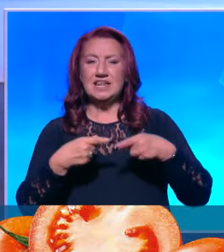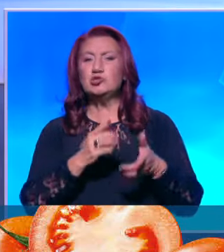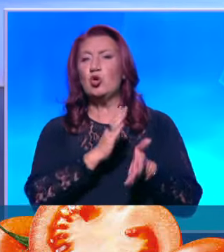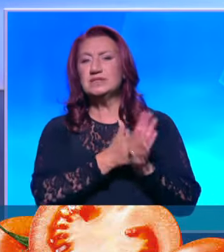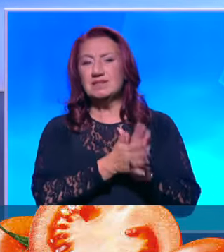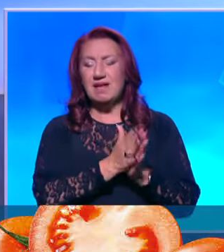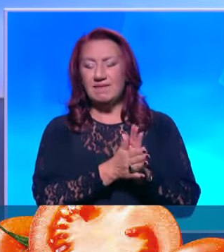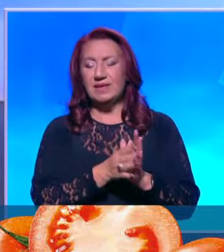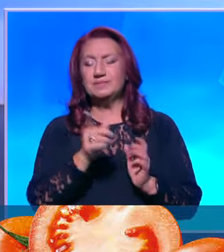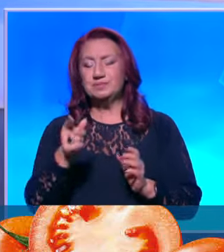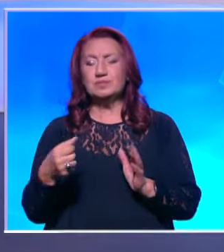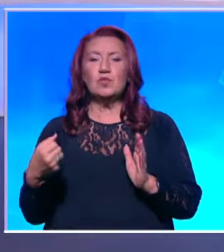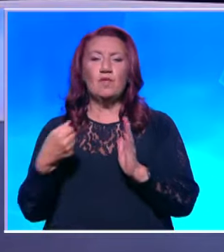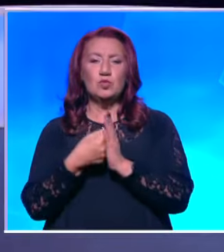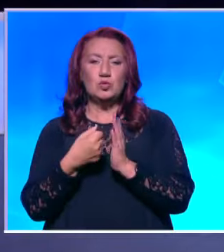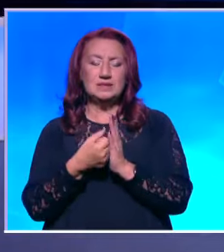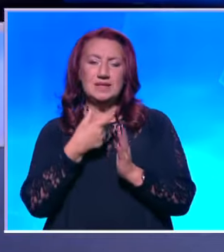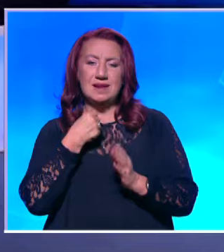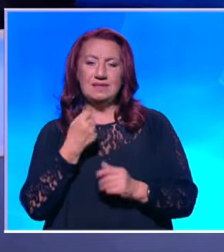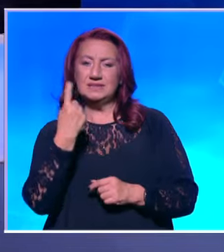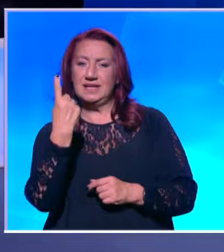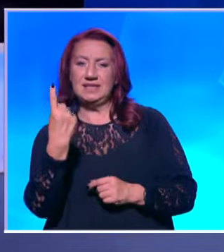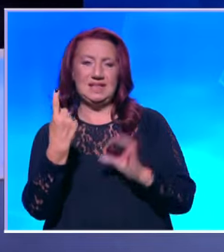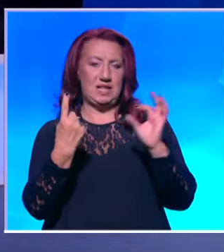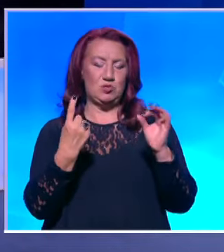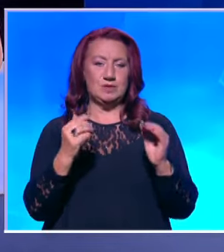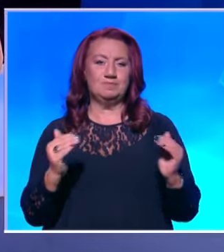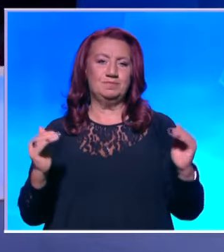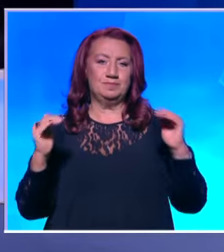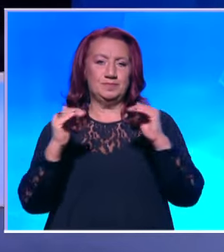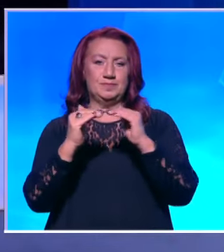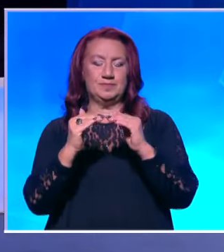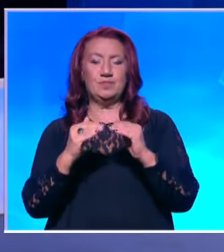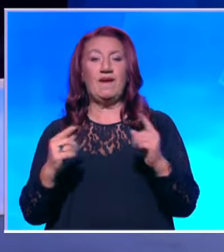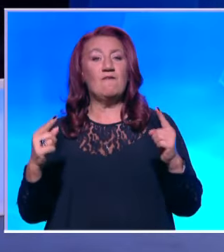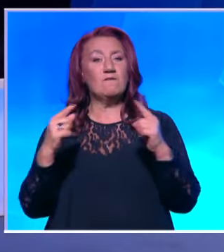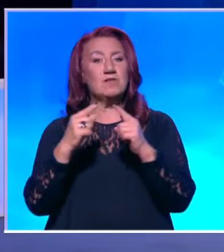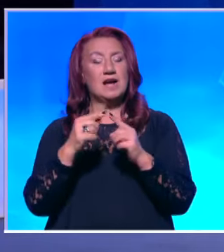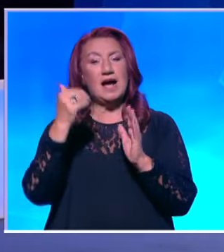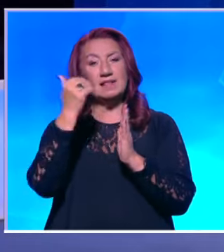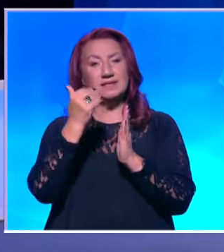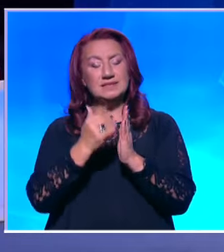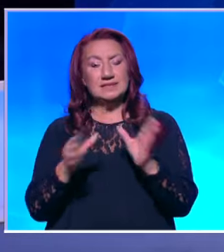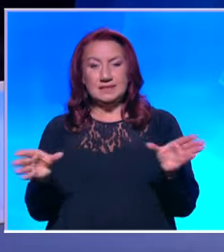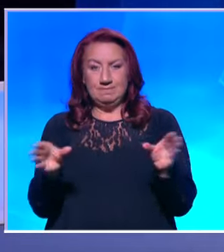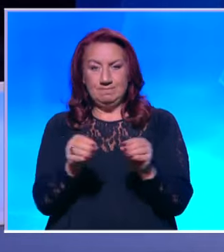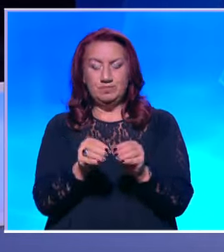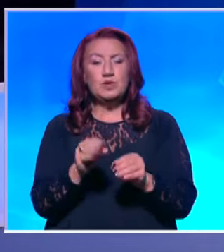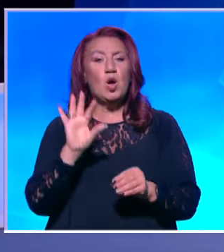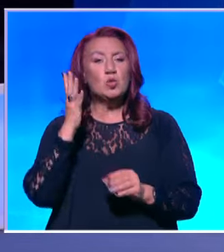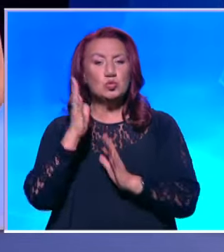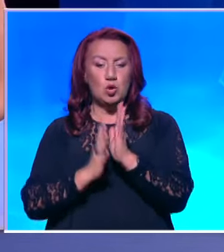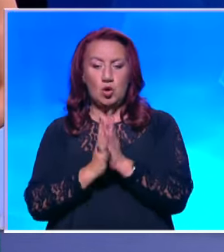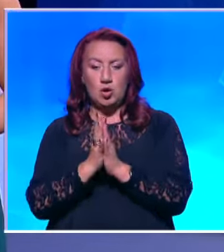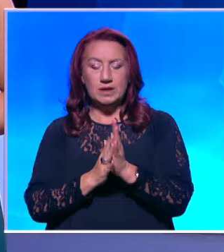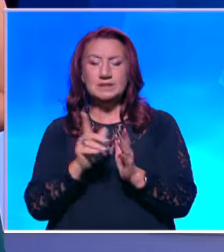на станислав генчев се наложиха с 1:0 и се изравниха по точки на върха в класирането с лидера лудогорец двубоя в квартал овча купел